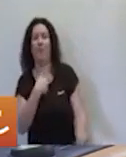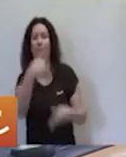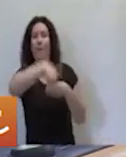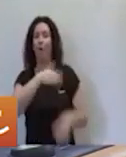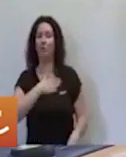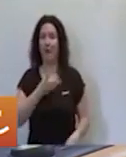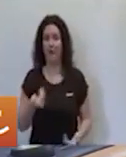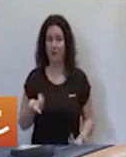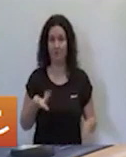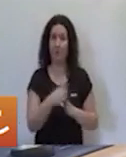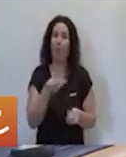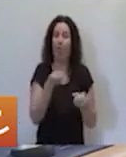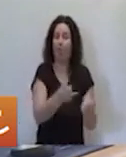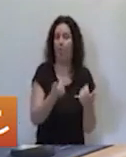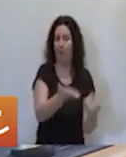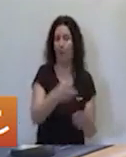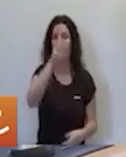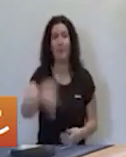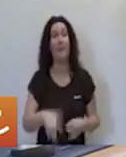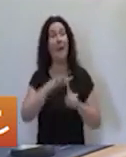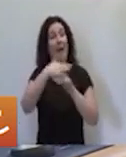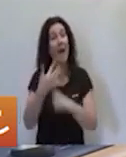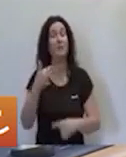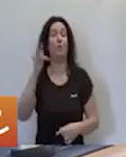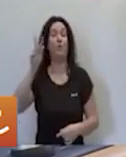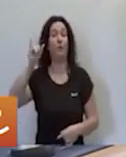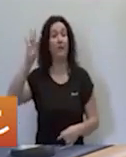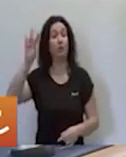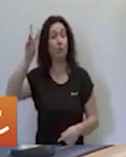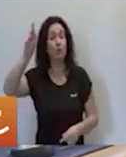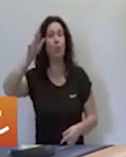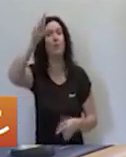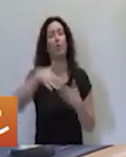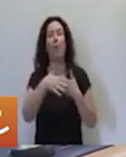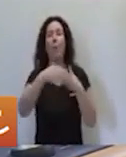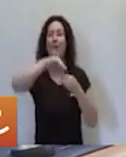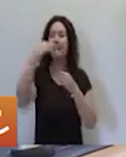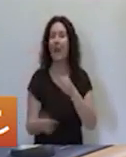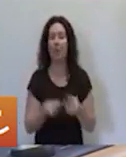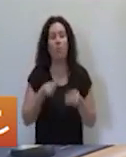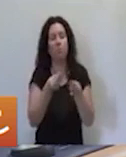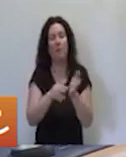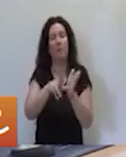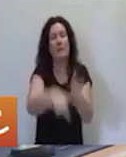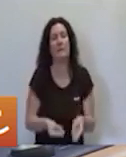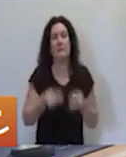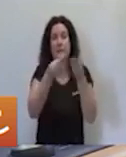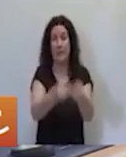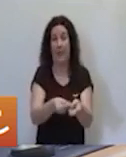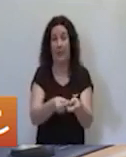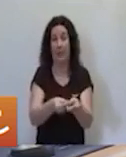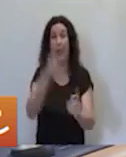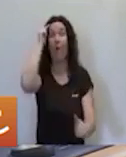la comissió d'investigació del cas Fitur i retardar l'entrega de documentació amb l'objectiu de provocar la